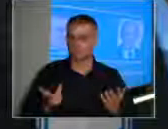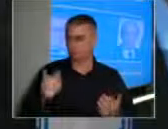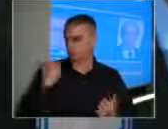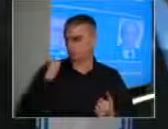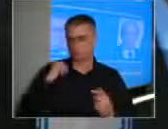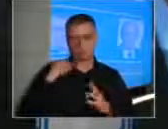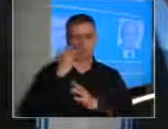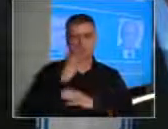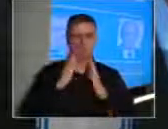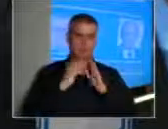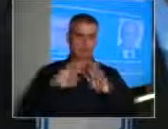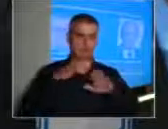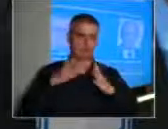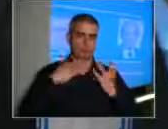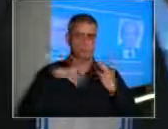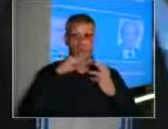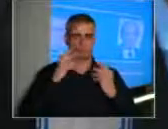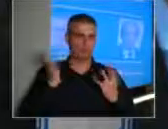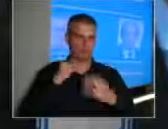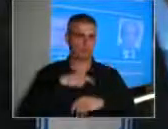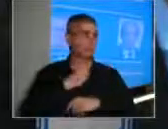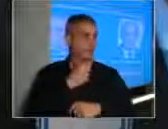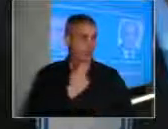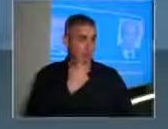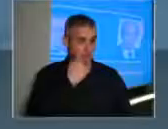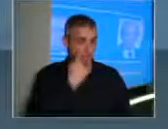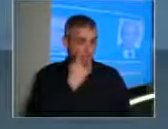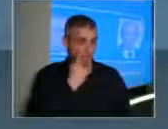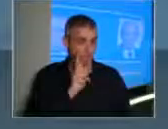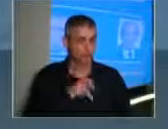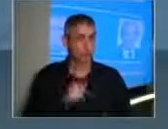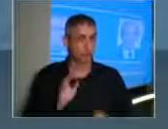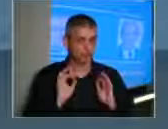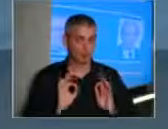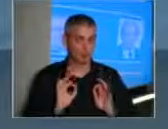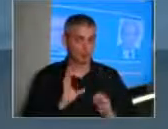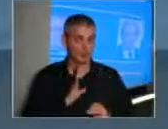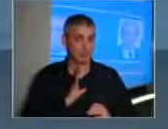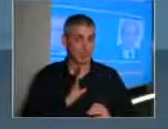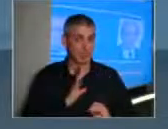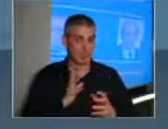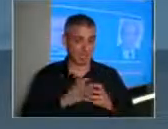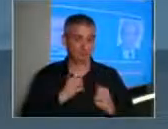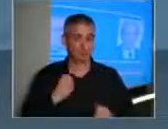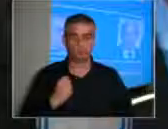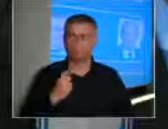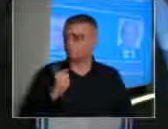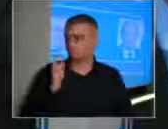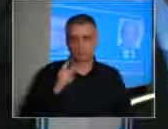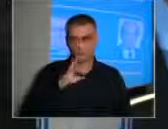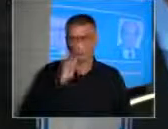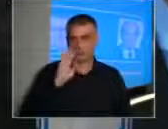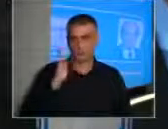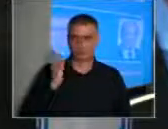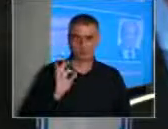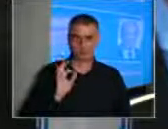אתמול בבית ראש הממשלה, ומדברים גם תוך כדי... והתרשמת שיש פה באמת סכנה לגוש הימין? קודם כל, לא צריך לדבר עם